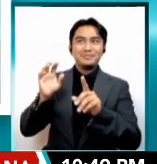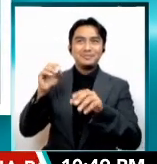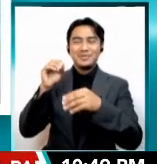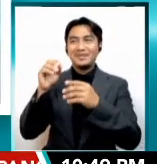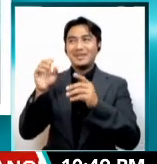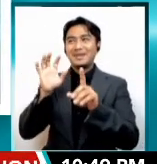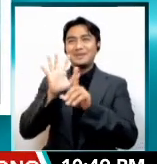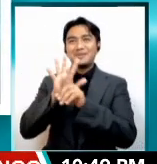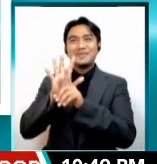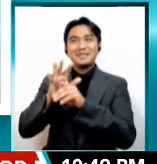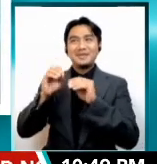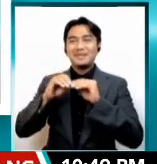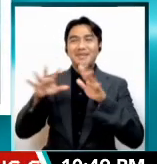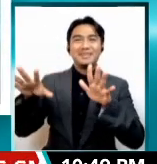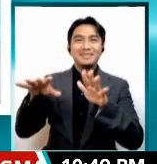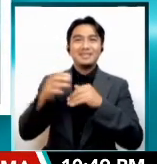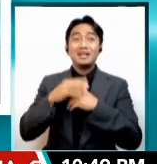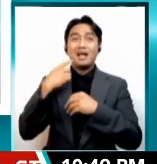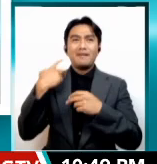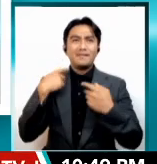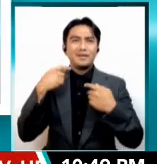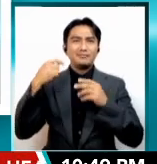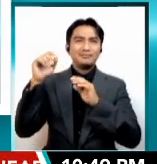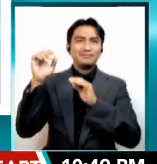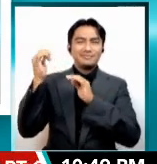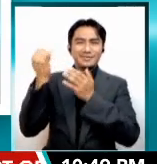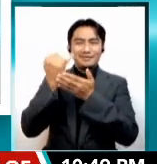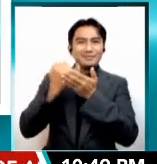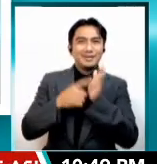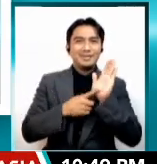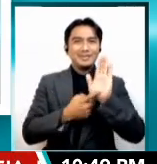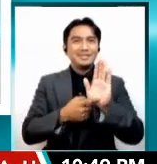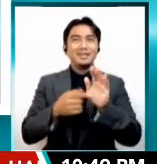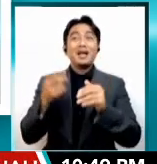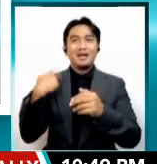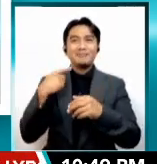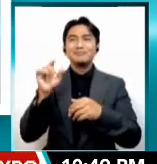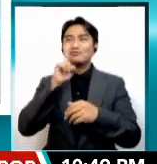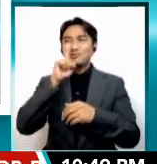ng artwork. Sabi pa niya, may point naman daw ang mga netizen.